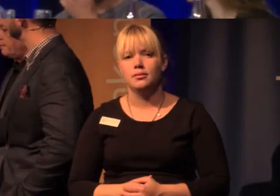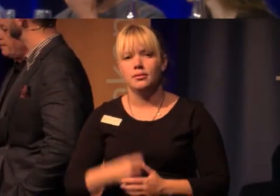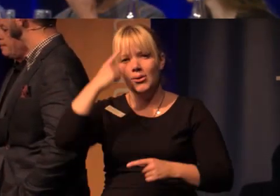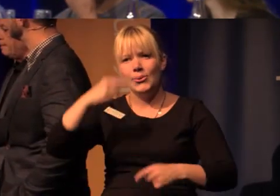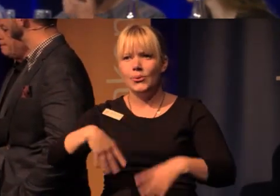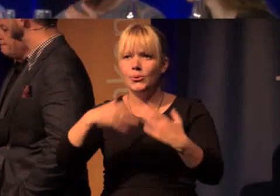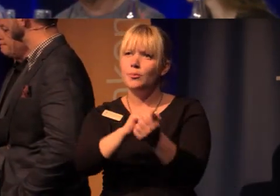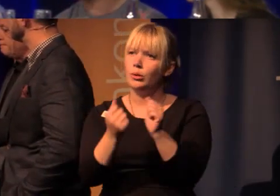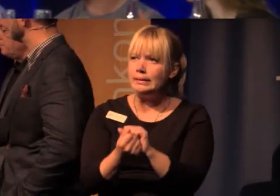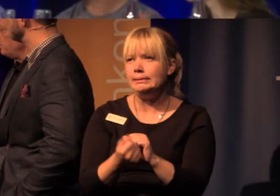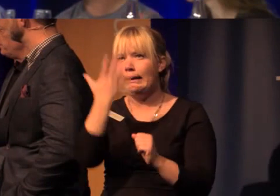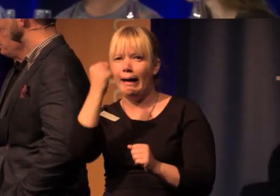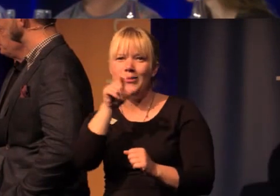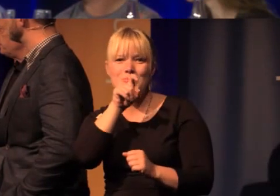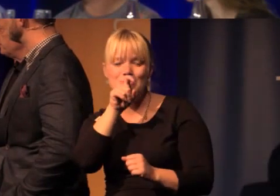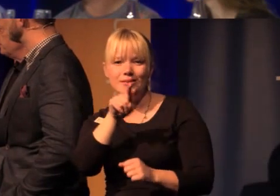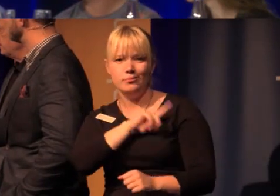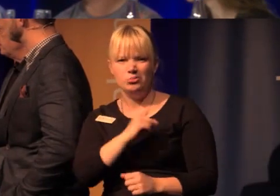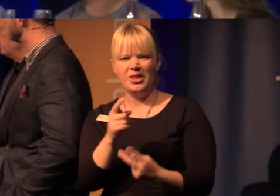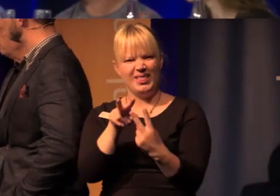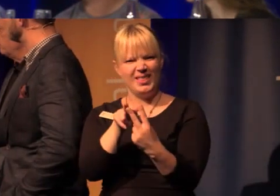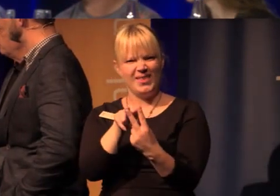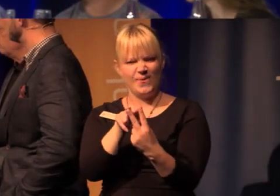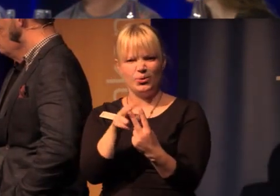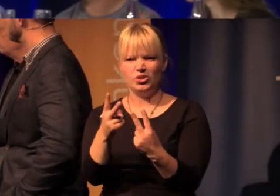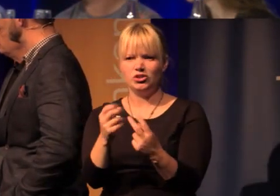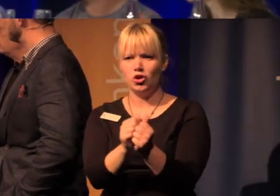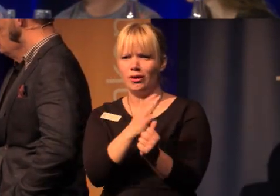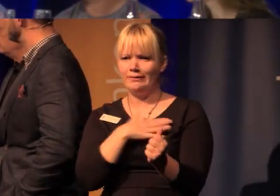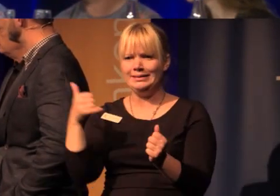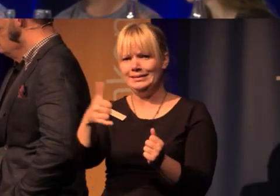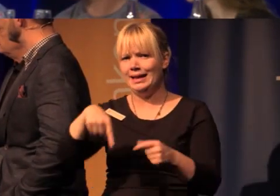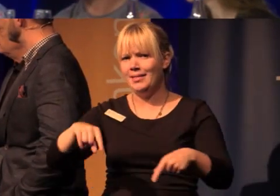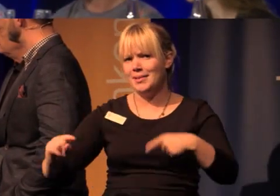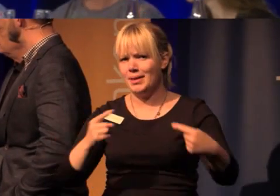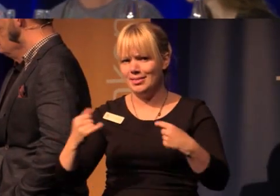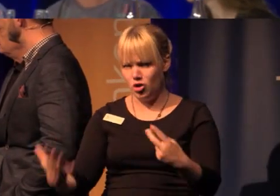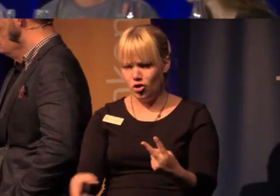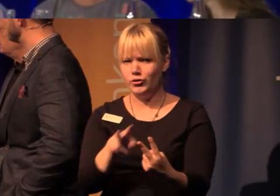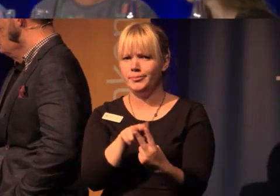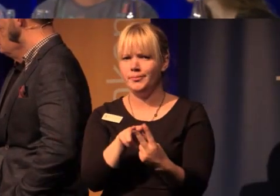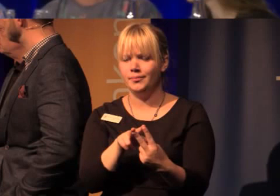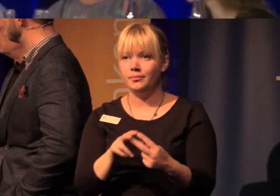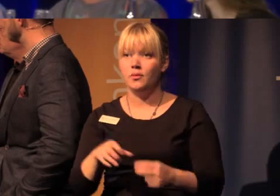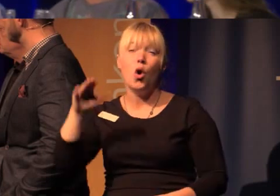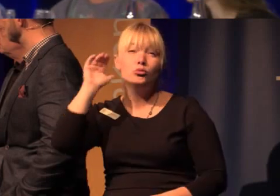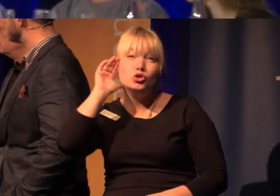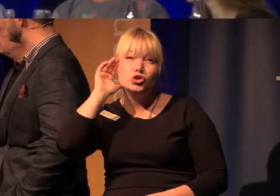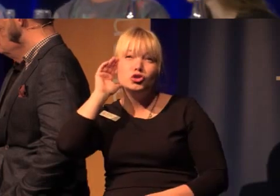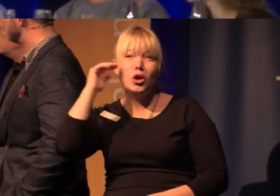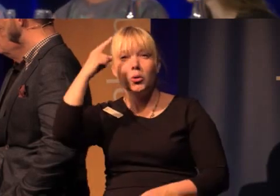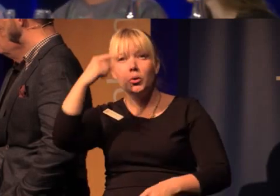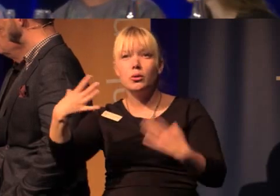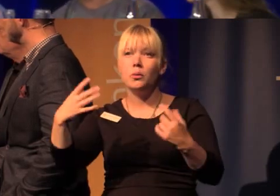kulturpolitik. Men två medskick vi vill göra inför den här debatten, det är väl Dels, för lyssnar man på debatten